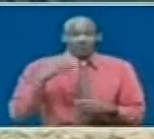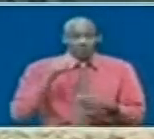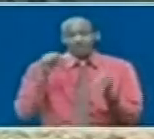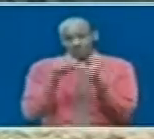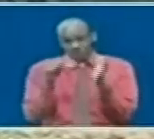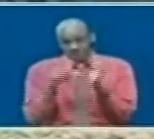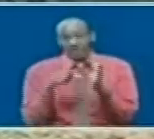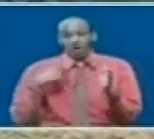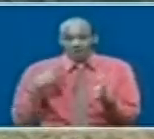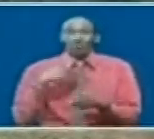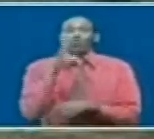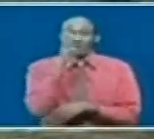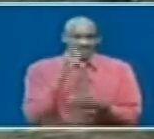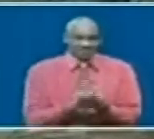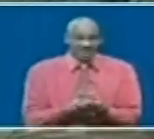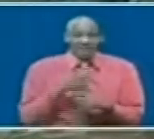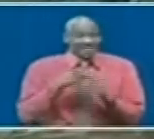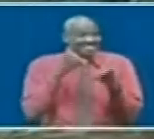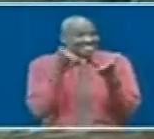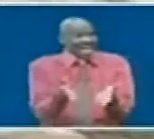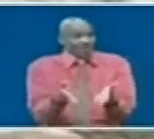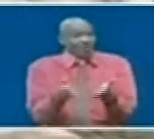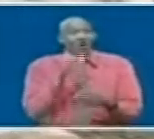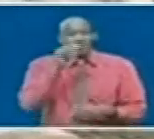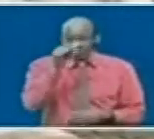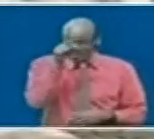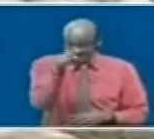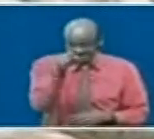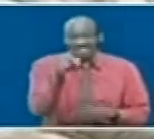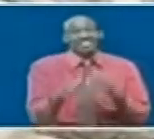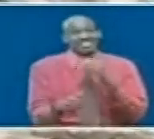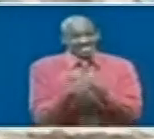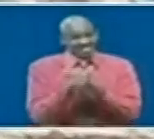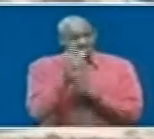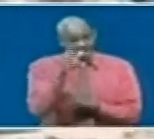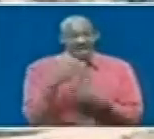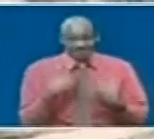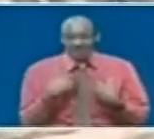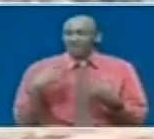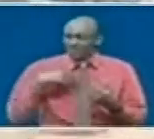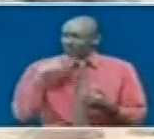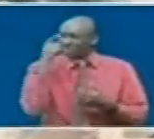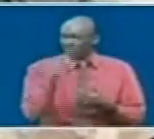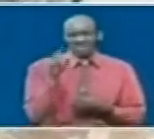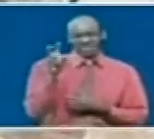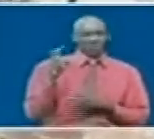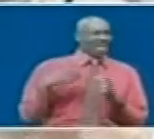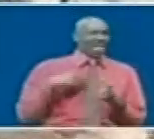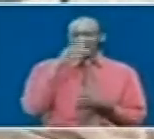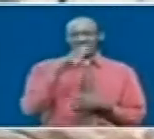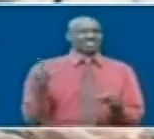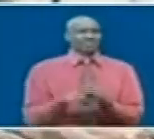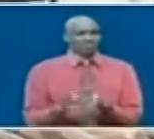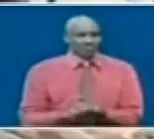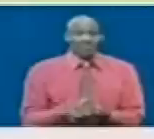na shida ya ukosefu wa maji. Hata hivyo, kutokana na madhara yake, baadhi ya wakazi wanaliona kama laana kuliko